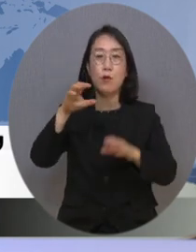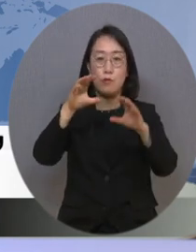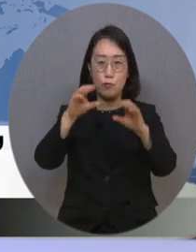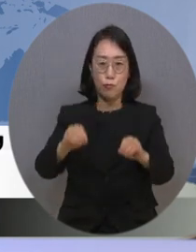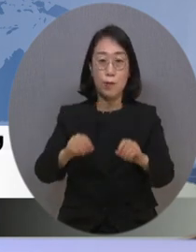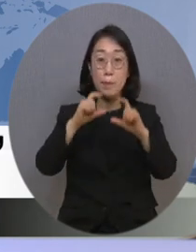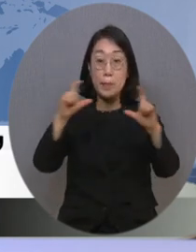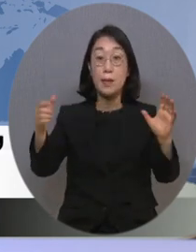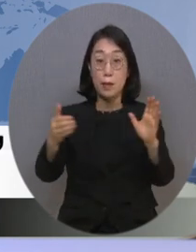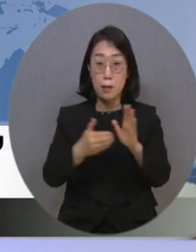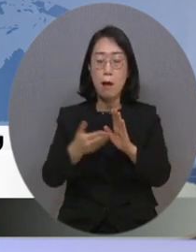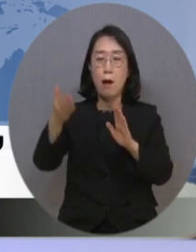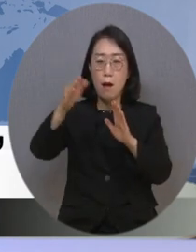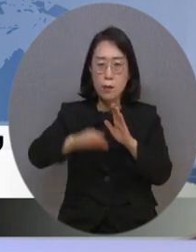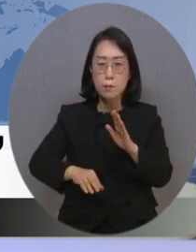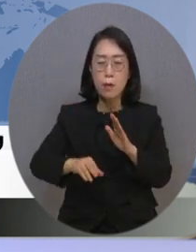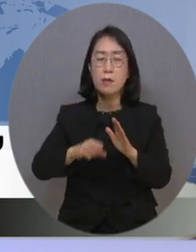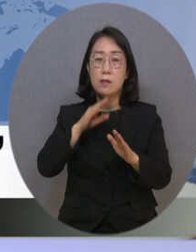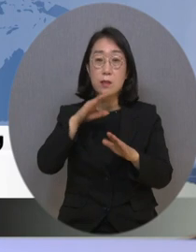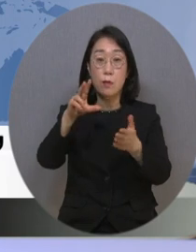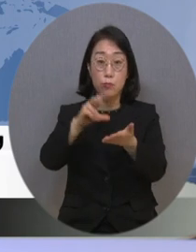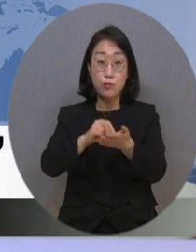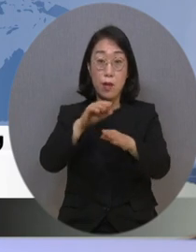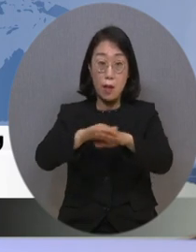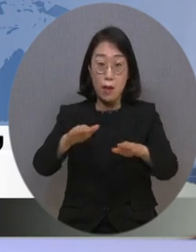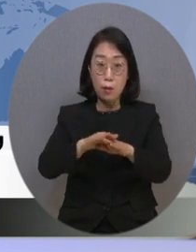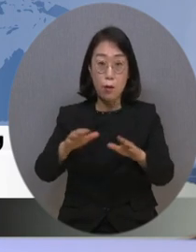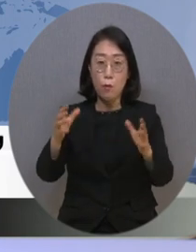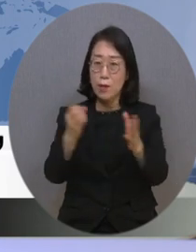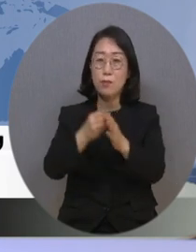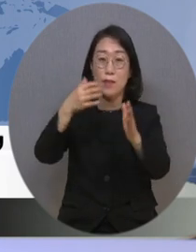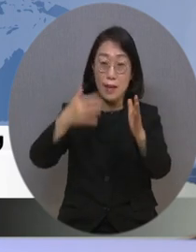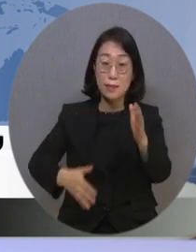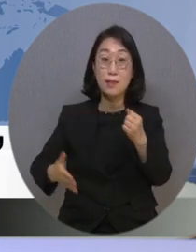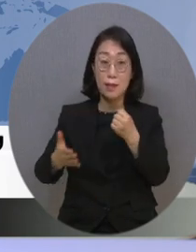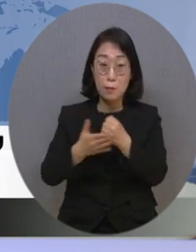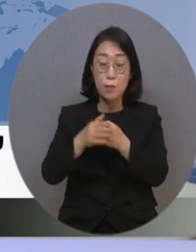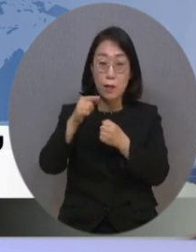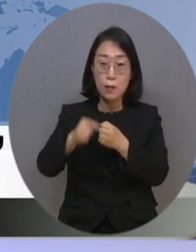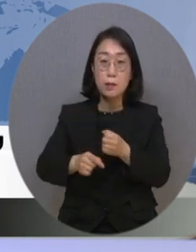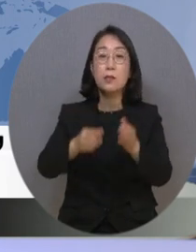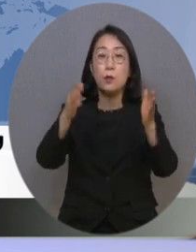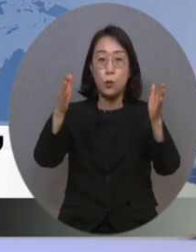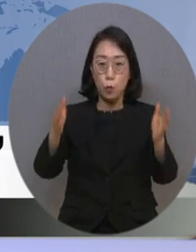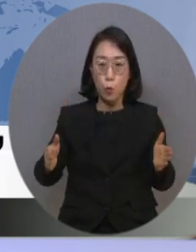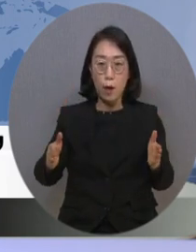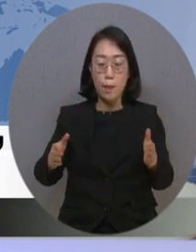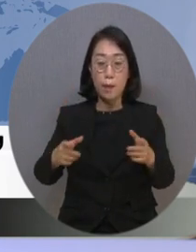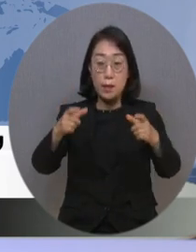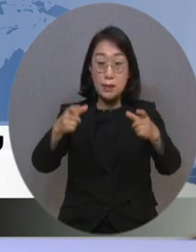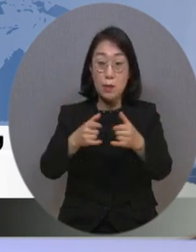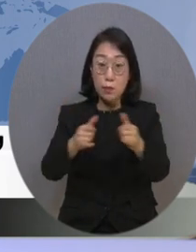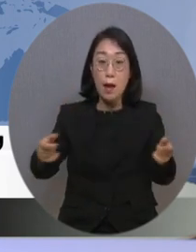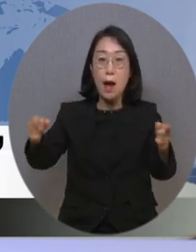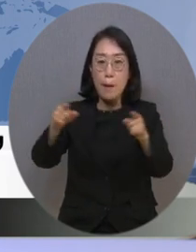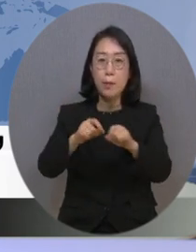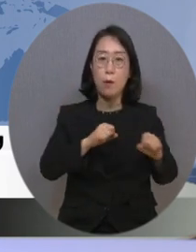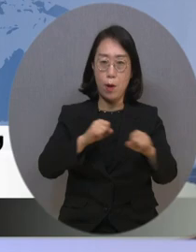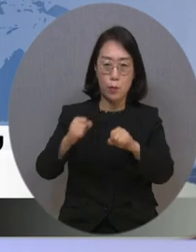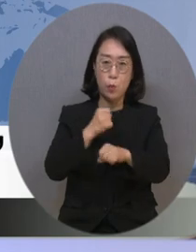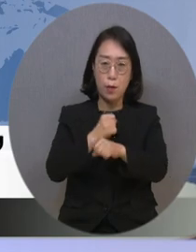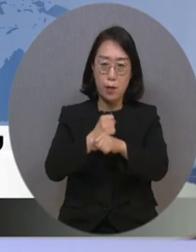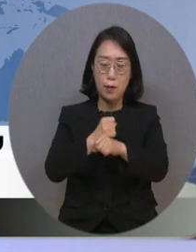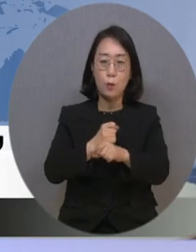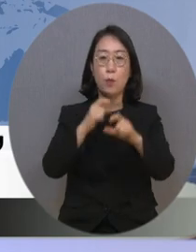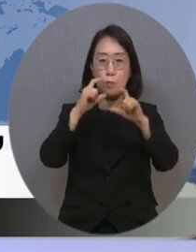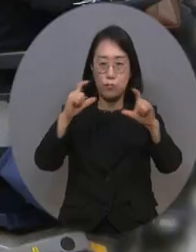선언했죠. 하지만 아직 근본적 문제 해결에 도달하지 못한 만큼 그 기간 동안 시민운동에 돌입하겠다고 밝혔습니다.